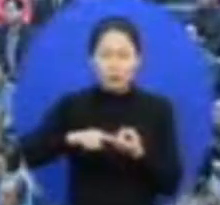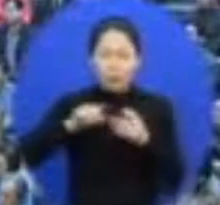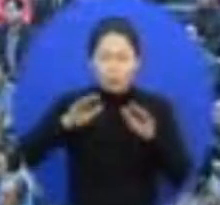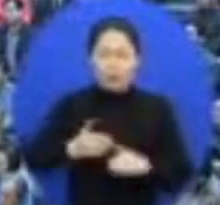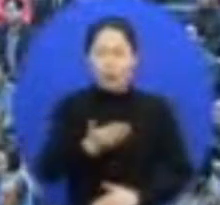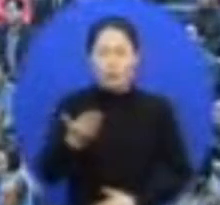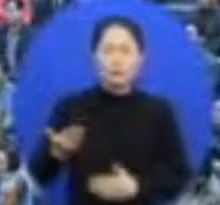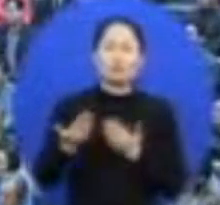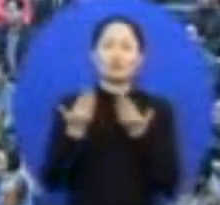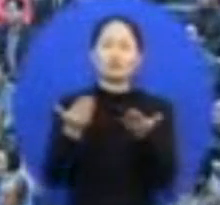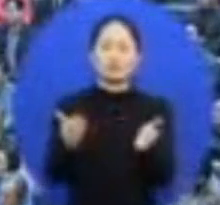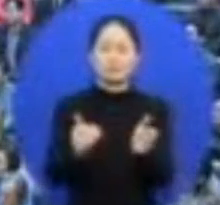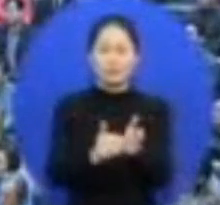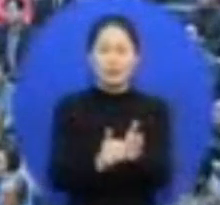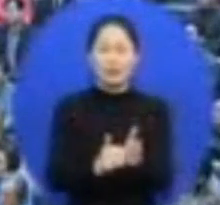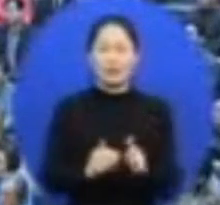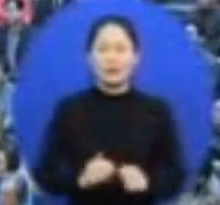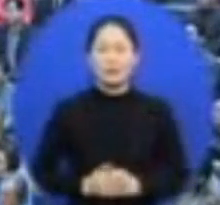거예요